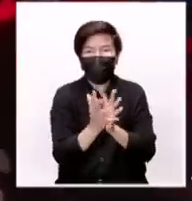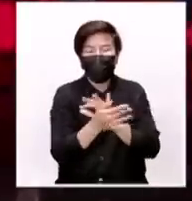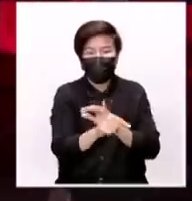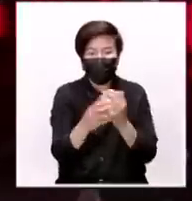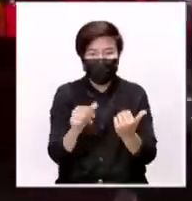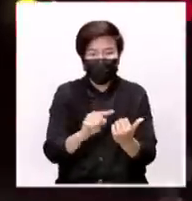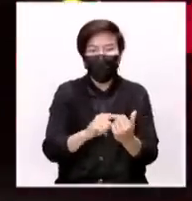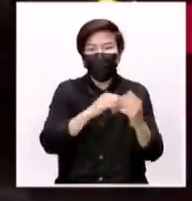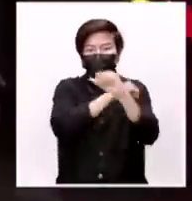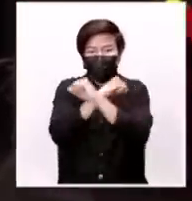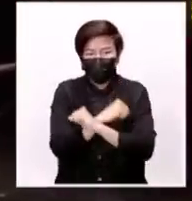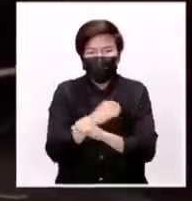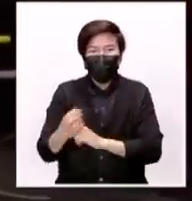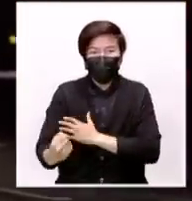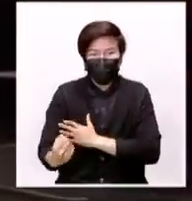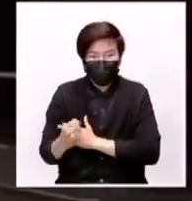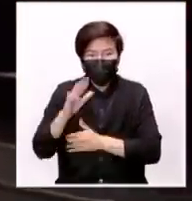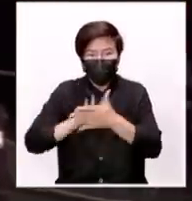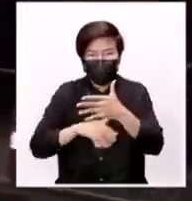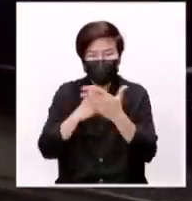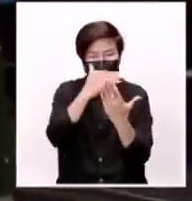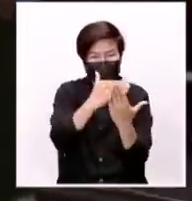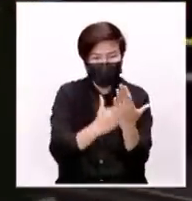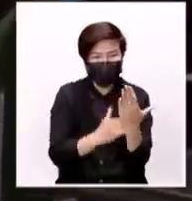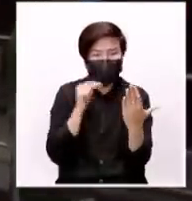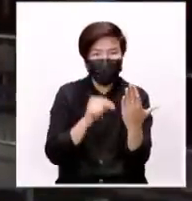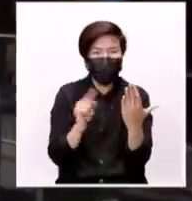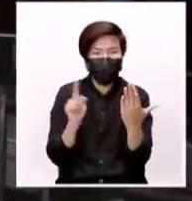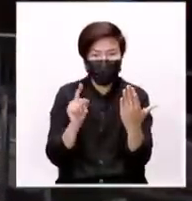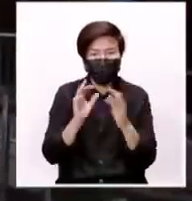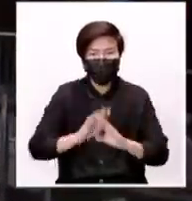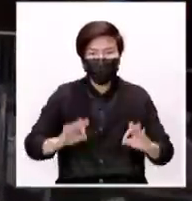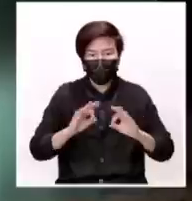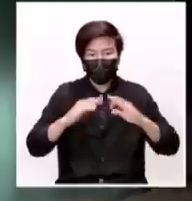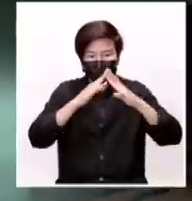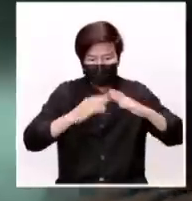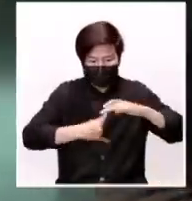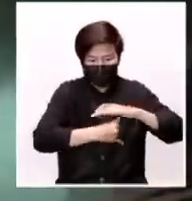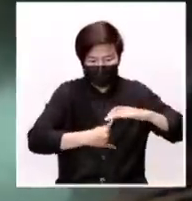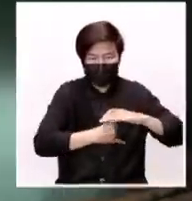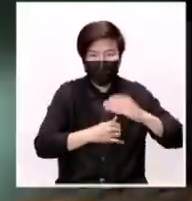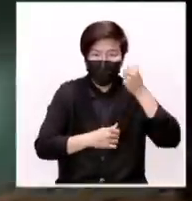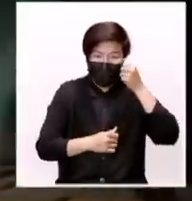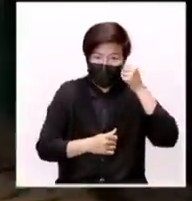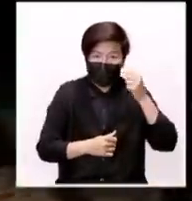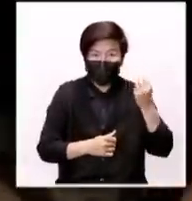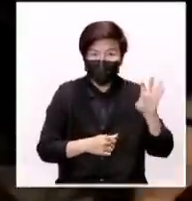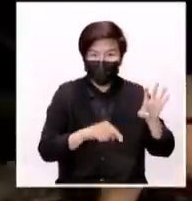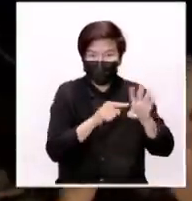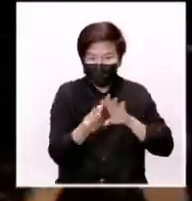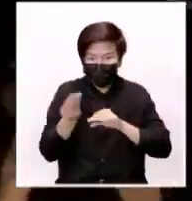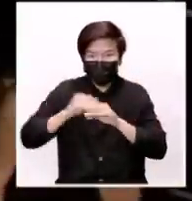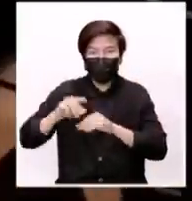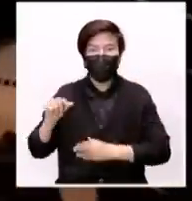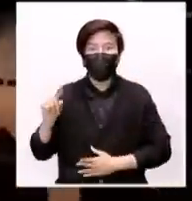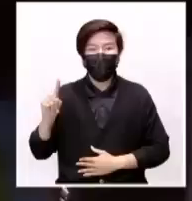งๆเขาคุมเข้มอยู่แล้วนะคะอันนี้เราพูดถึงมาตรการเพิ่มเติมก็คือการขยายมาตรการกักกันตัวจาก14วันเป็น21วันแล้วนะคะสำหรับ